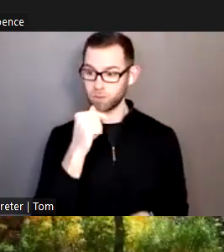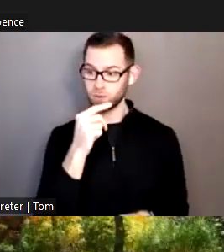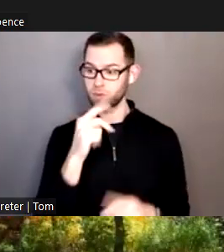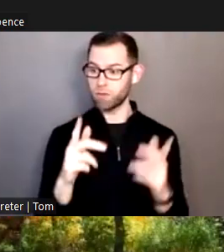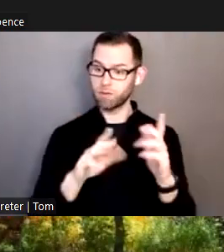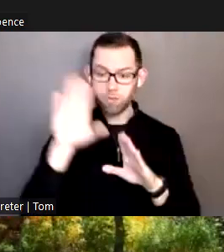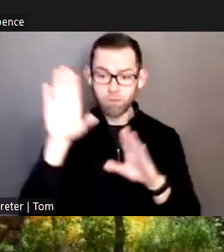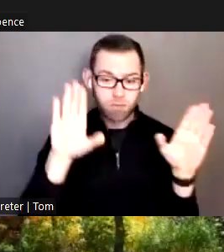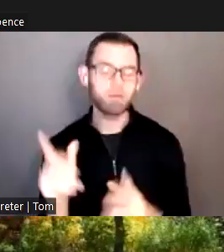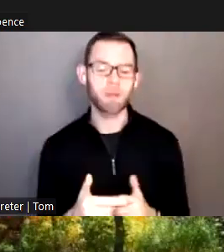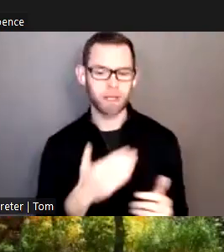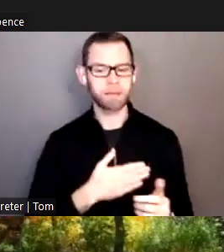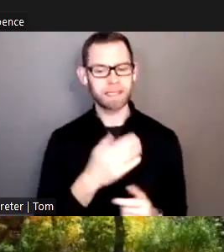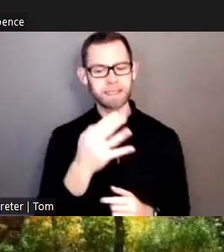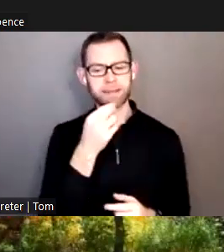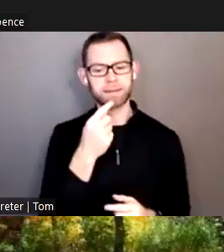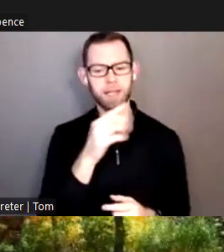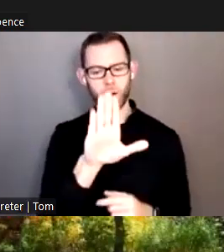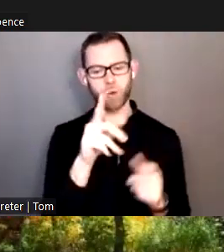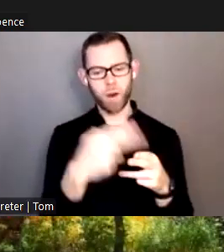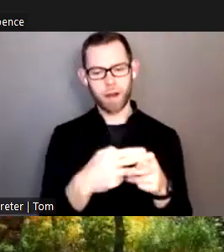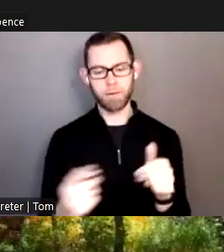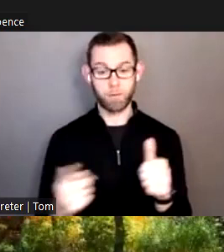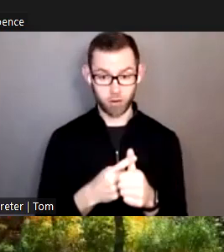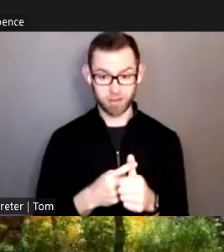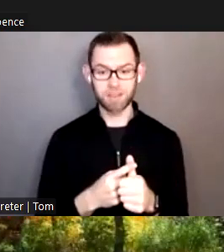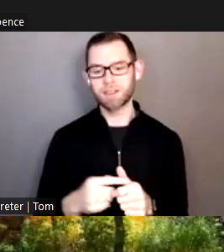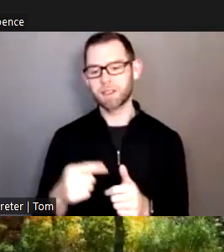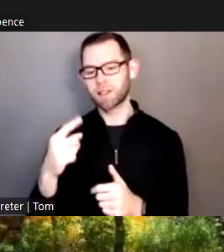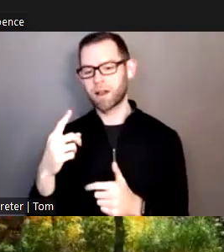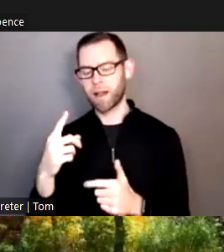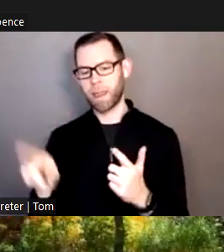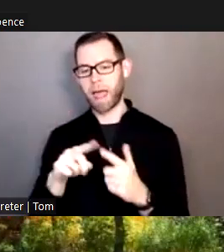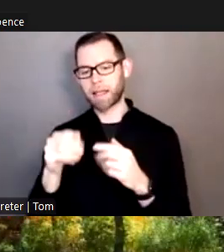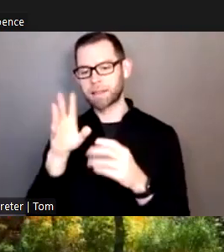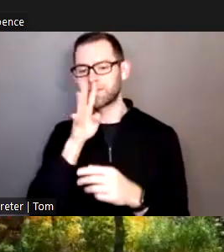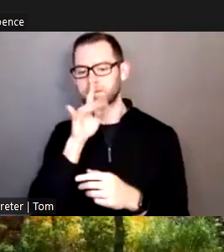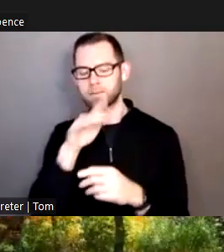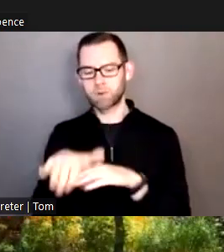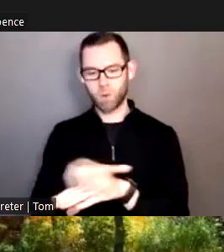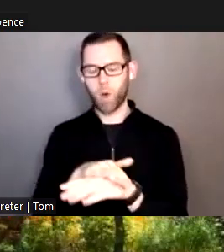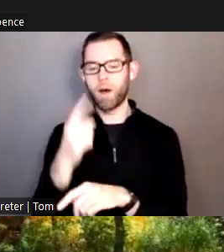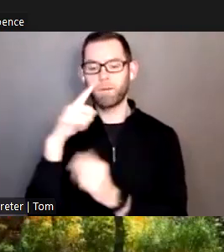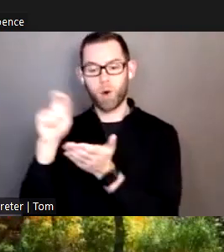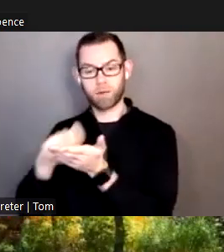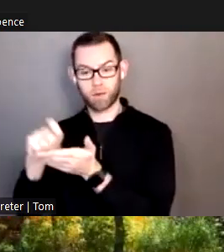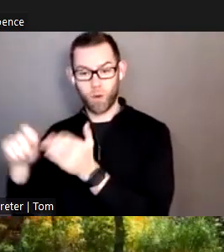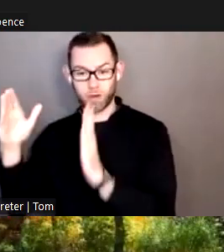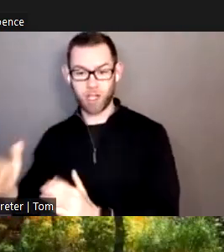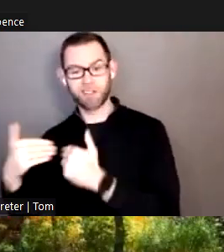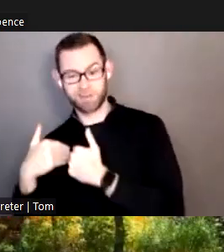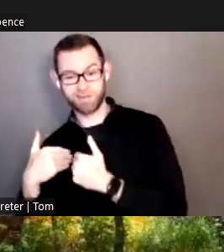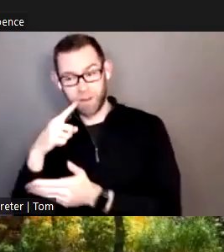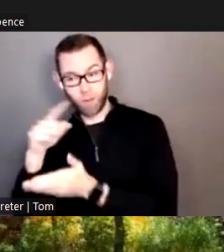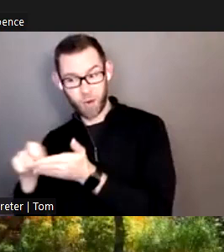non non so that avant de our parler interpreters and pour our meeting minute takers are able to follow along. Thank you. But Ari, you can go